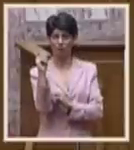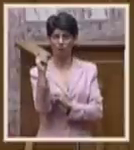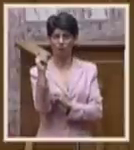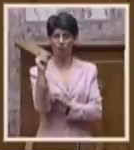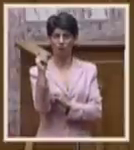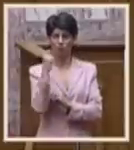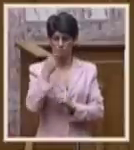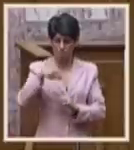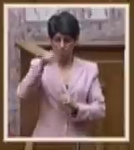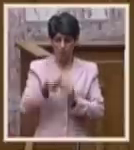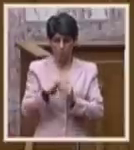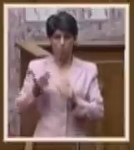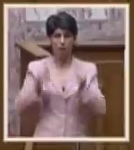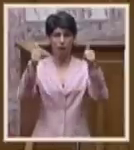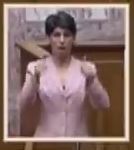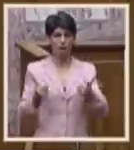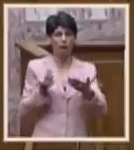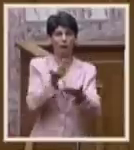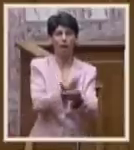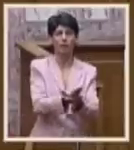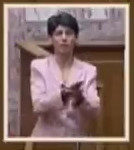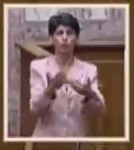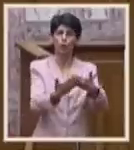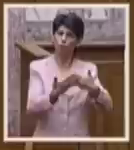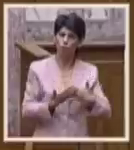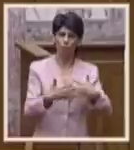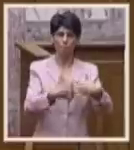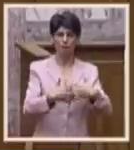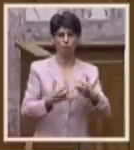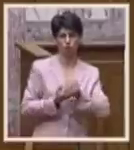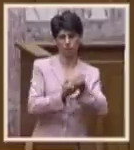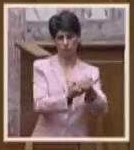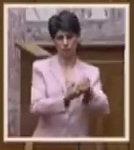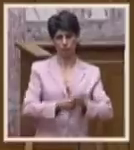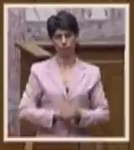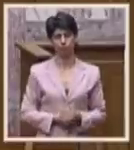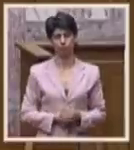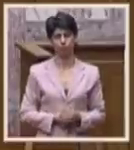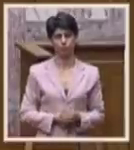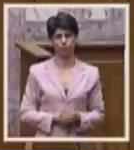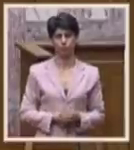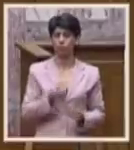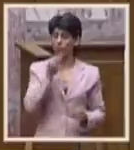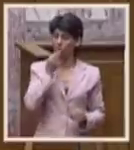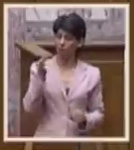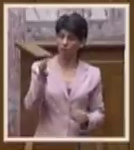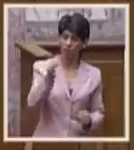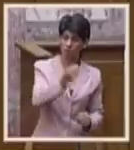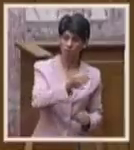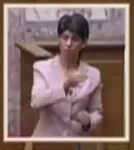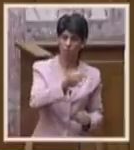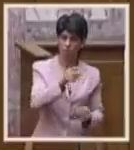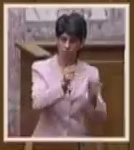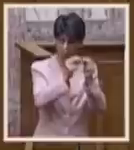την παραμονή της ανακοίνωσης της αίτησής μας για βοήθεια από το Μηχανισμό Στήριξης. Μπορώ να σας πω όμως ότι οι συνέπειες